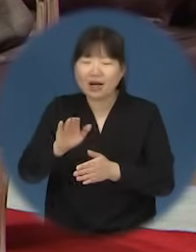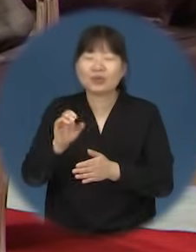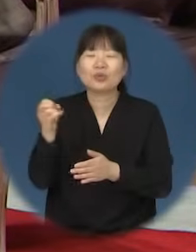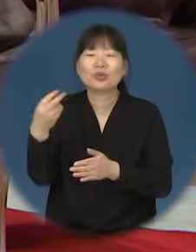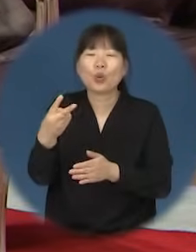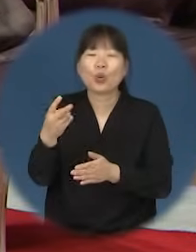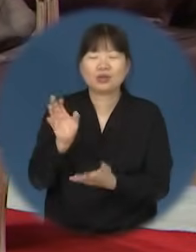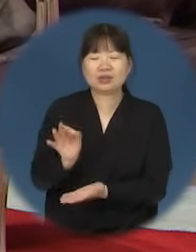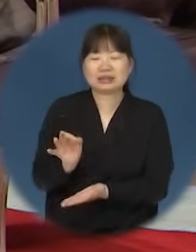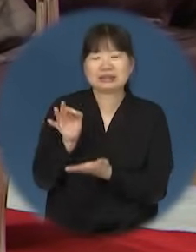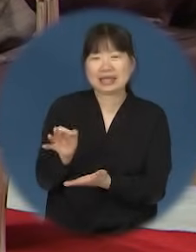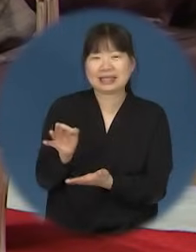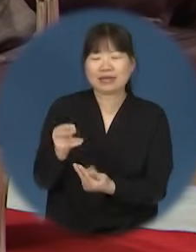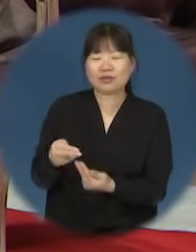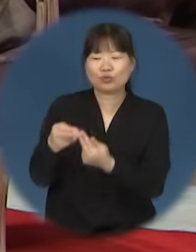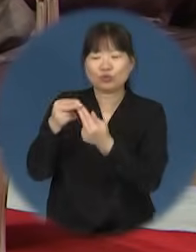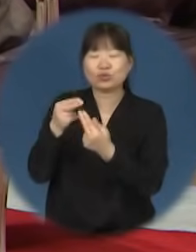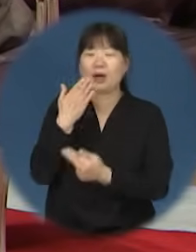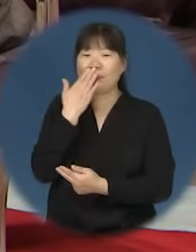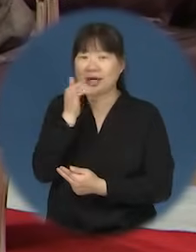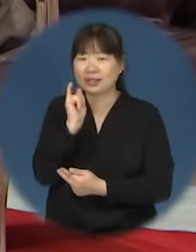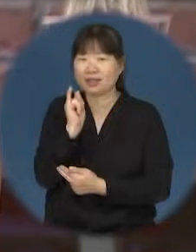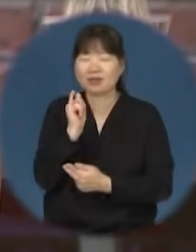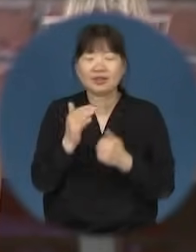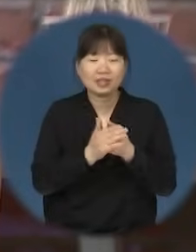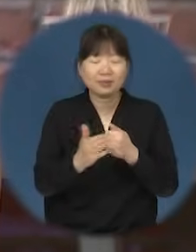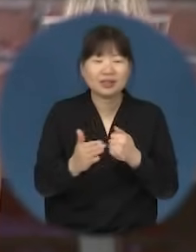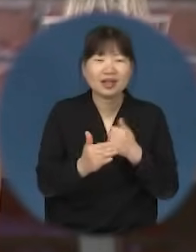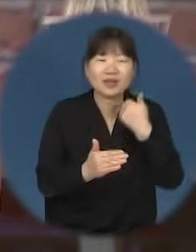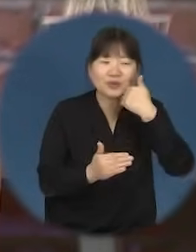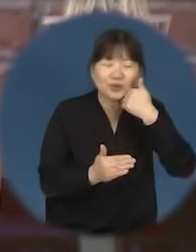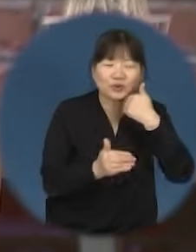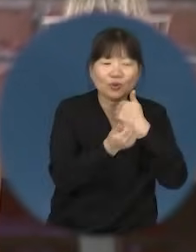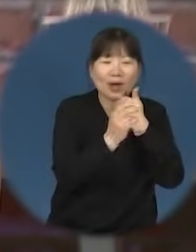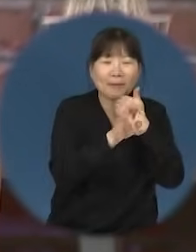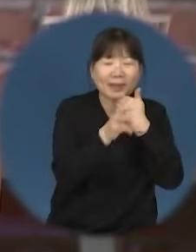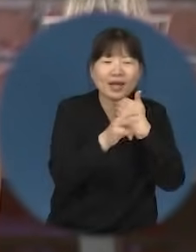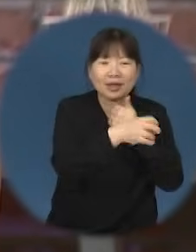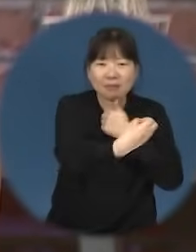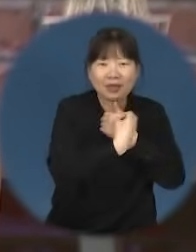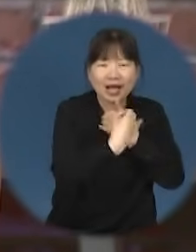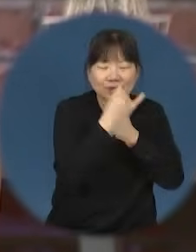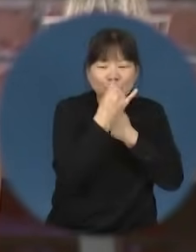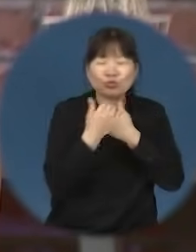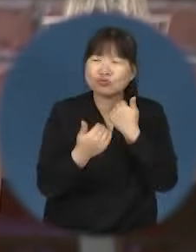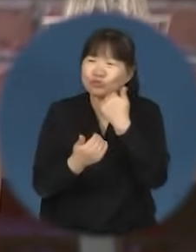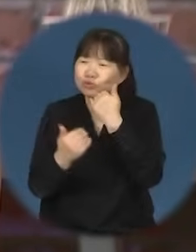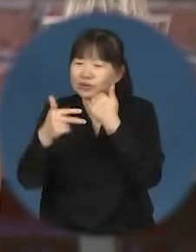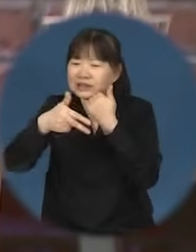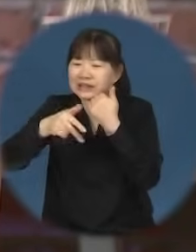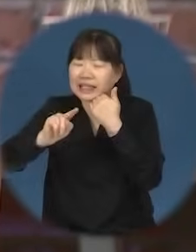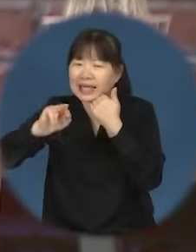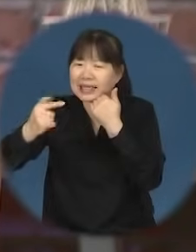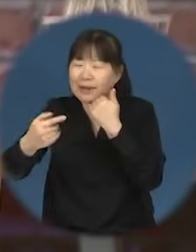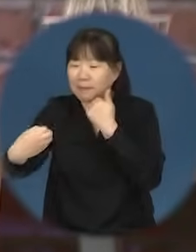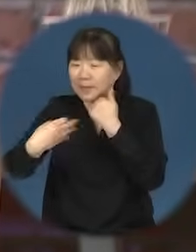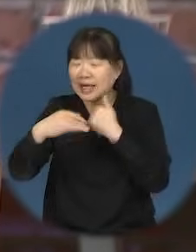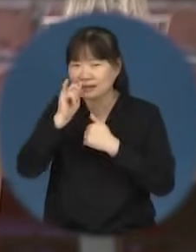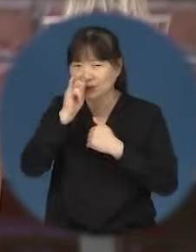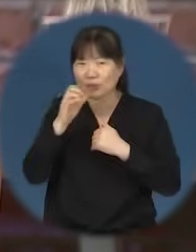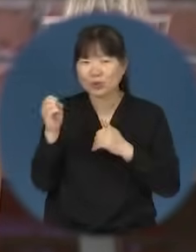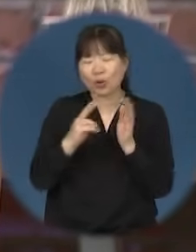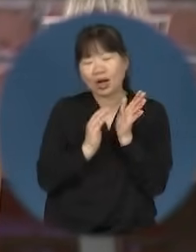그렇죠. 자체가 자산이죠. 그래서 누구는 이걸 화폐라고 그러고 누구는 자산이라고 그렇죠, 그러고 그렇죠. 그리고 이제 이게 암호 기술을